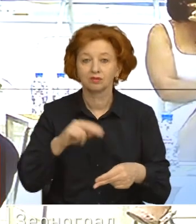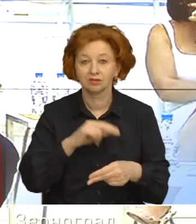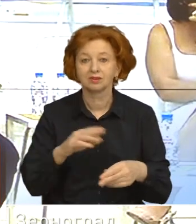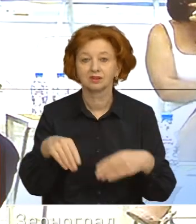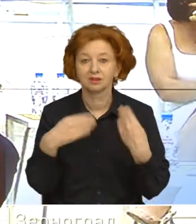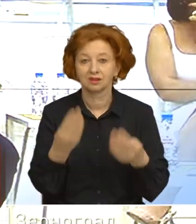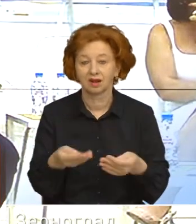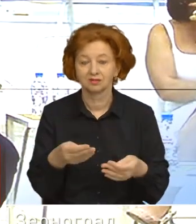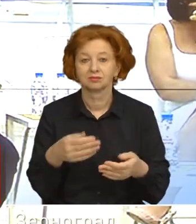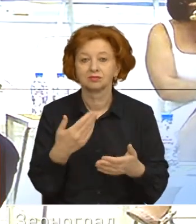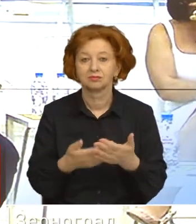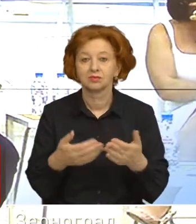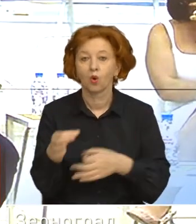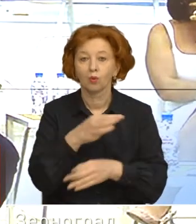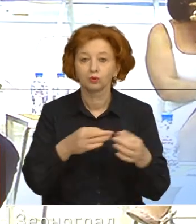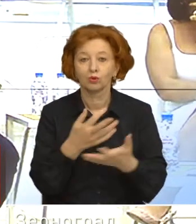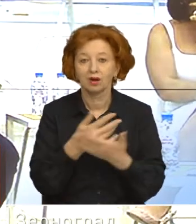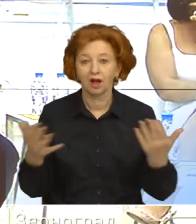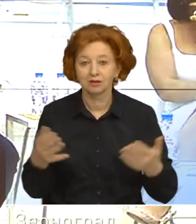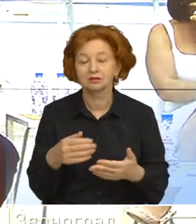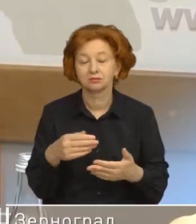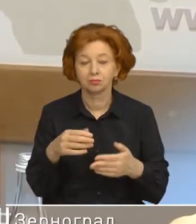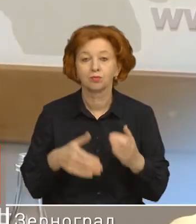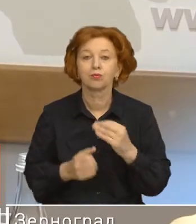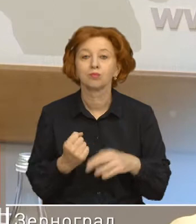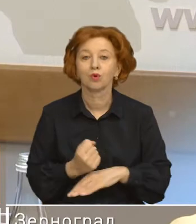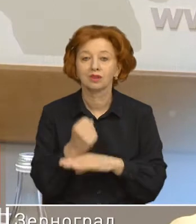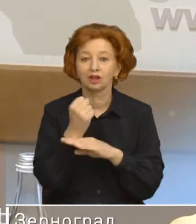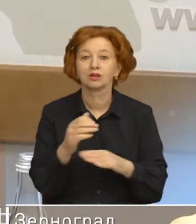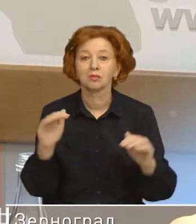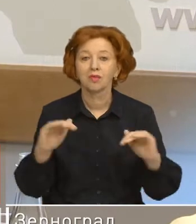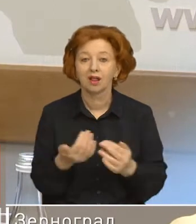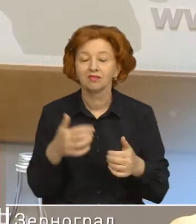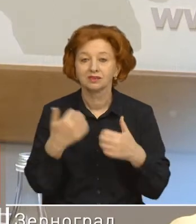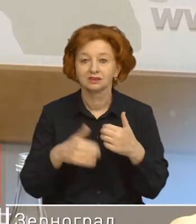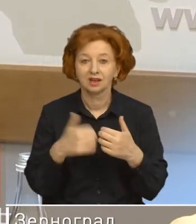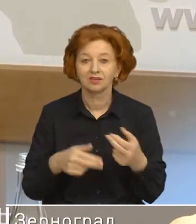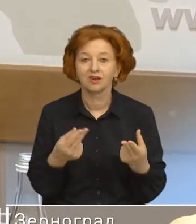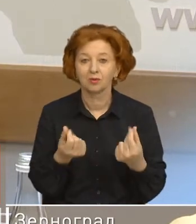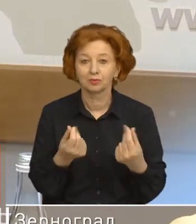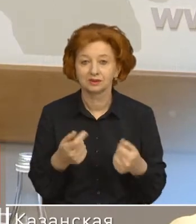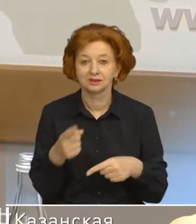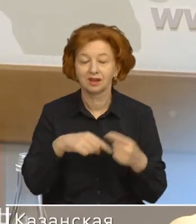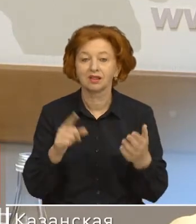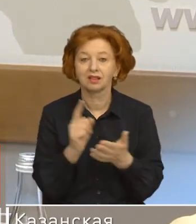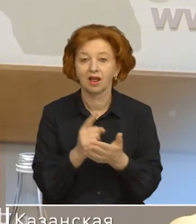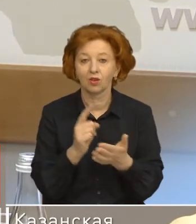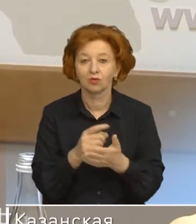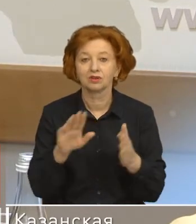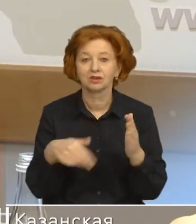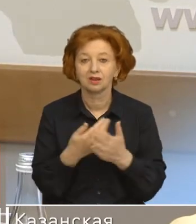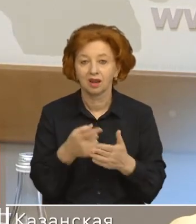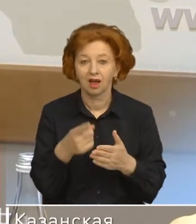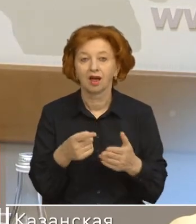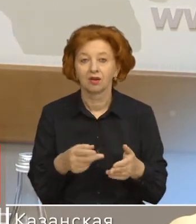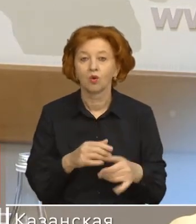и давать отгулы. Обсудили и инструменты поддержки малого и среднего бизнеса, в том числе снижение ставки налога на прибыль для